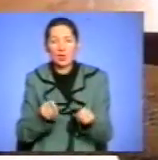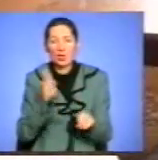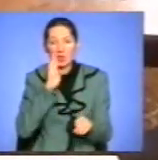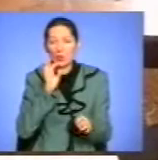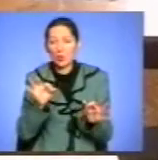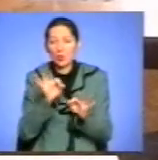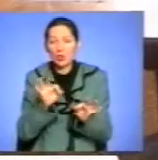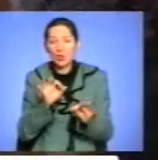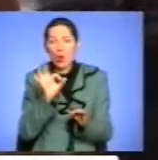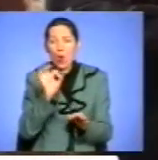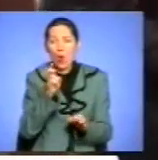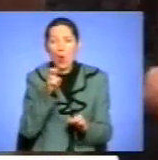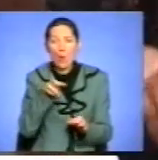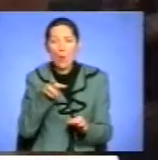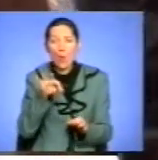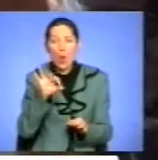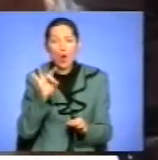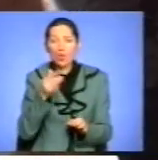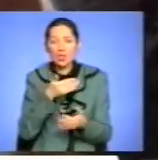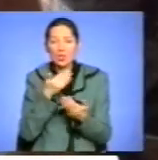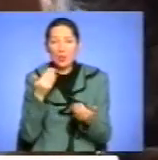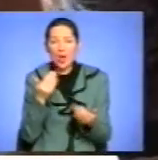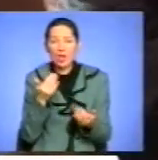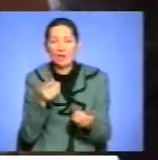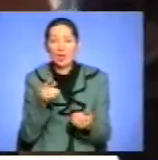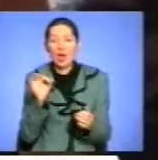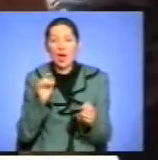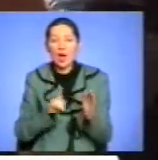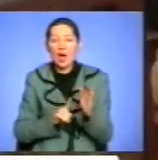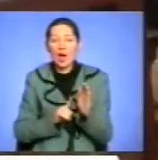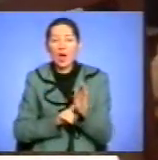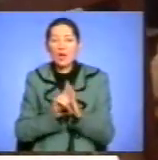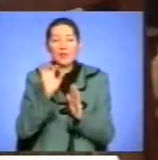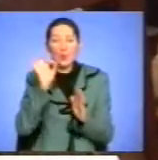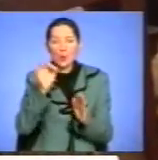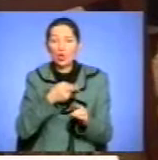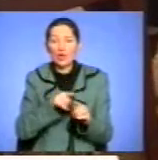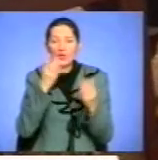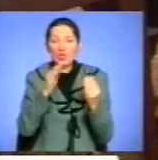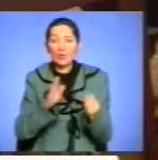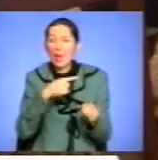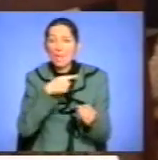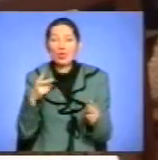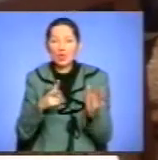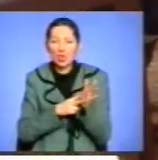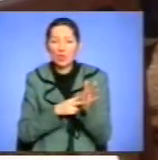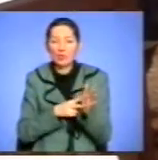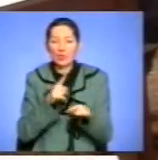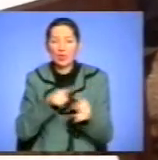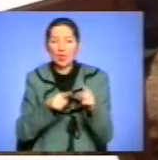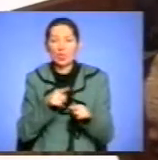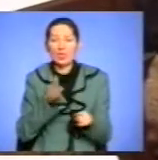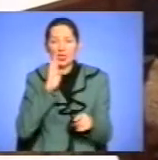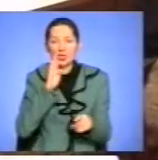ознак обмороження чи інших серйозних ушкоджень. А температура у ті дні опускалася до -7 градусів. Рідні пані Емілії надзвичайно